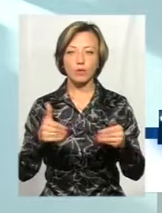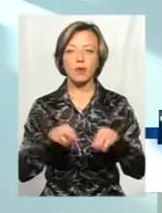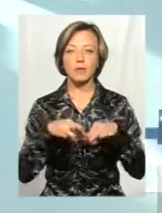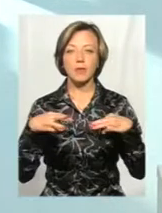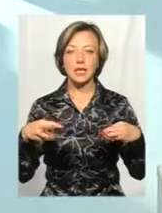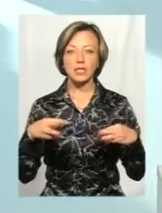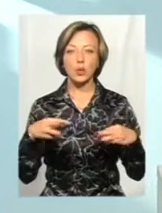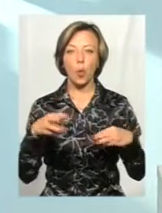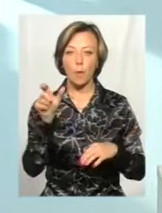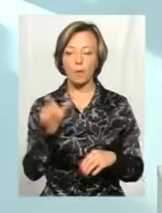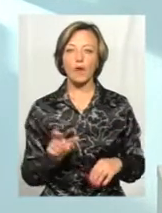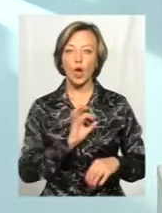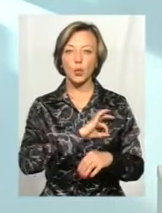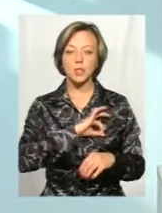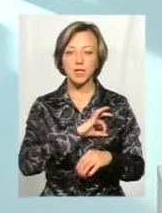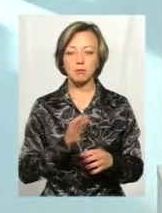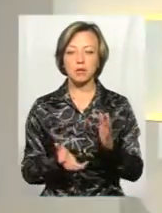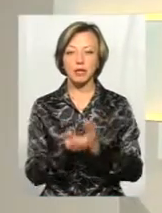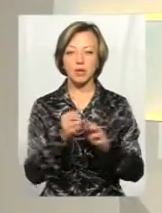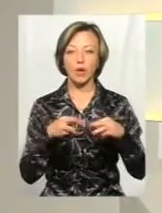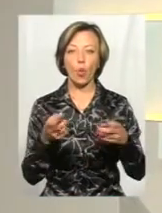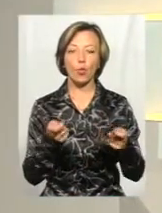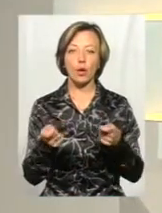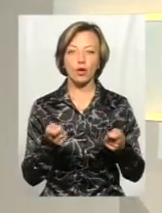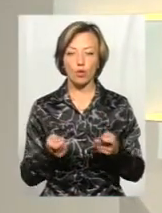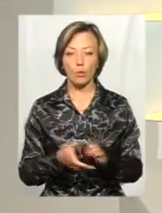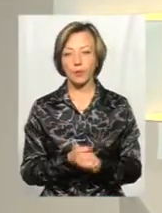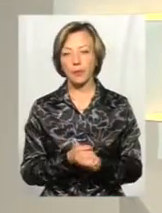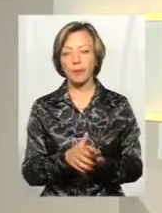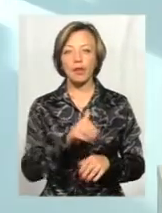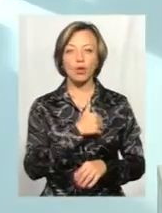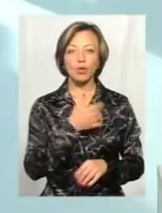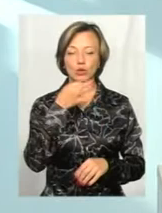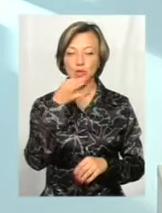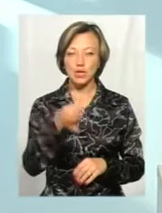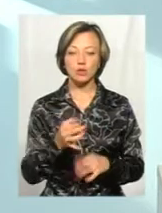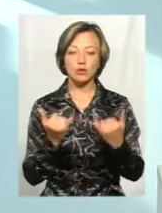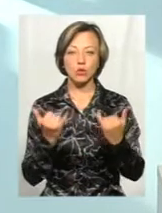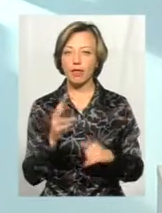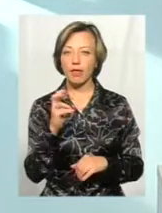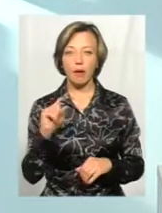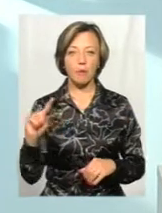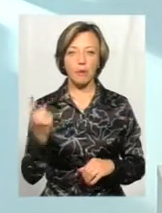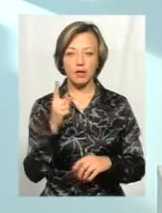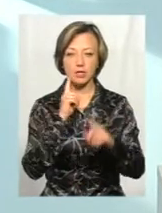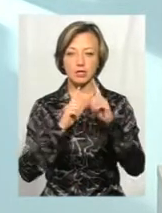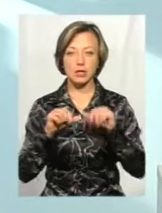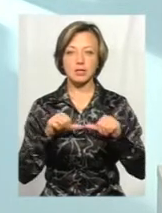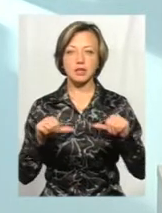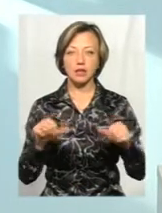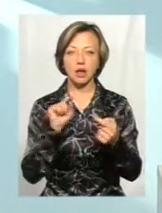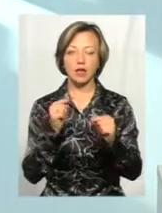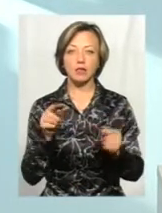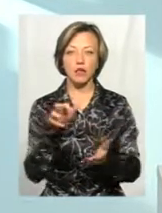юстиції, підтримана ця робота урядом, зокрема. Хочу сказати, що сьогодні вже не перше засідання відбувалося антирейдерського